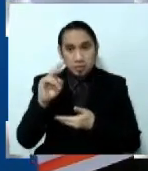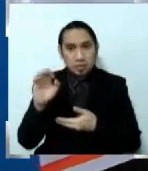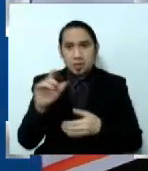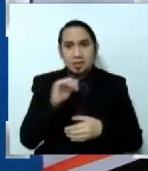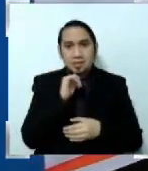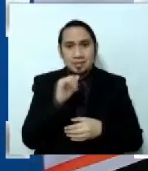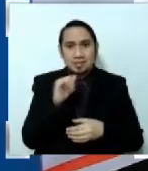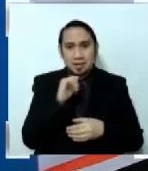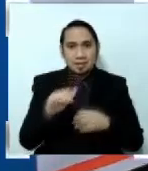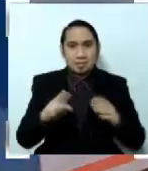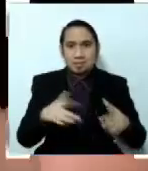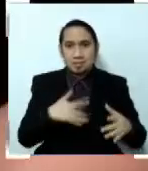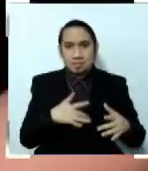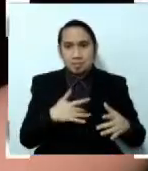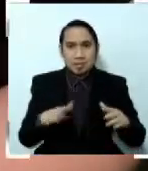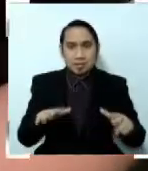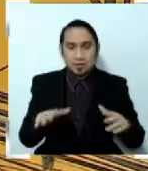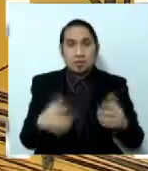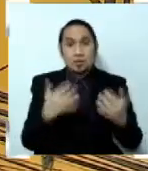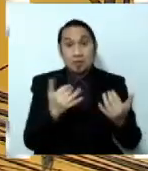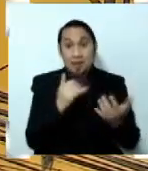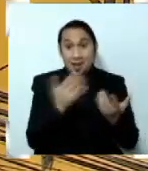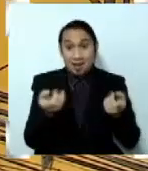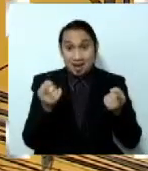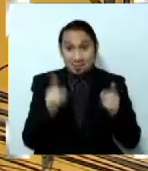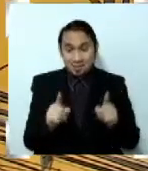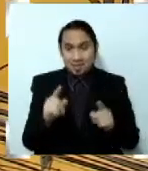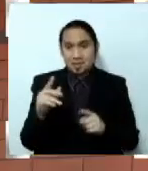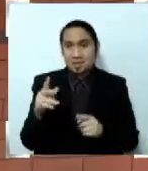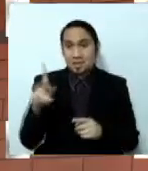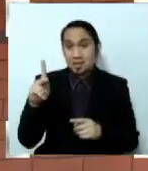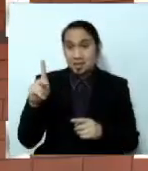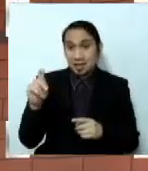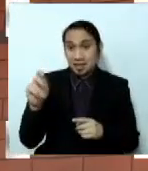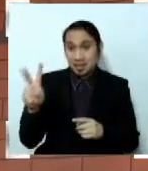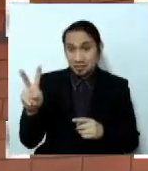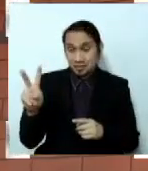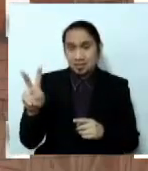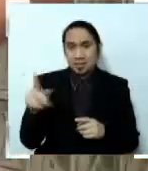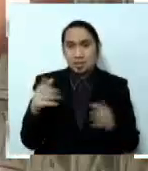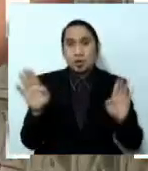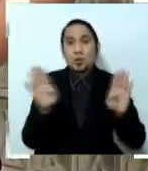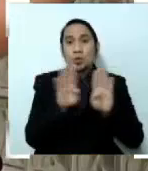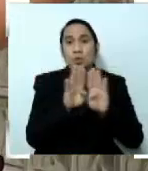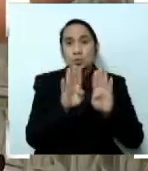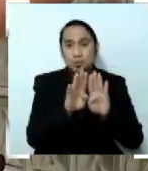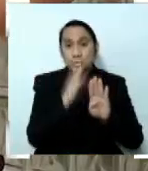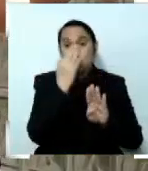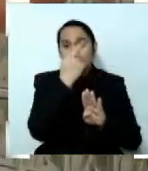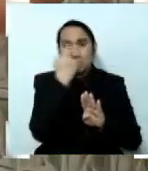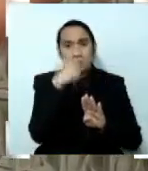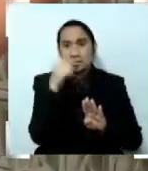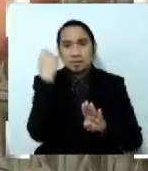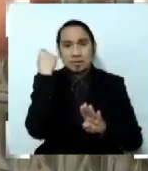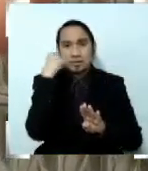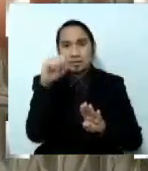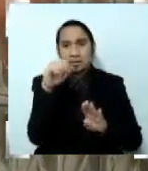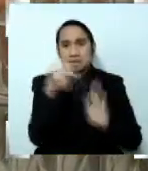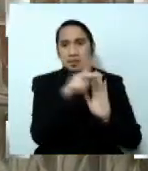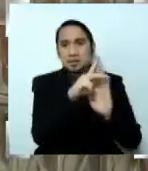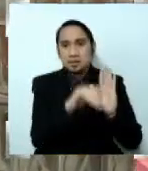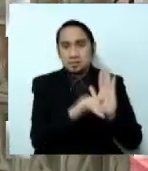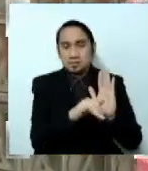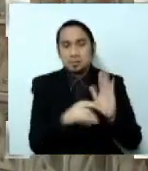Kaya ilang KTV bar ang pinasara sa Quezon City dahil sa paglabag sa health protocol. Kaya personal ko itong pinuntahan, itong